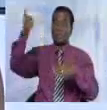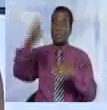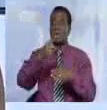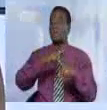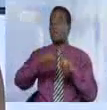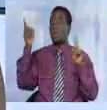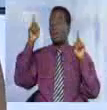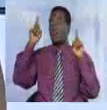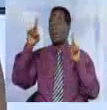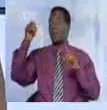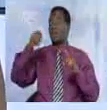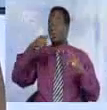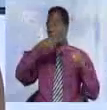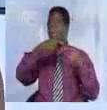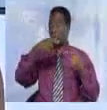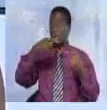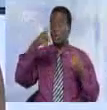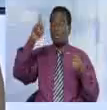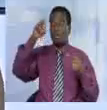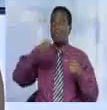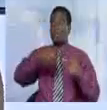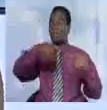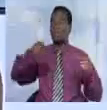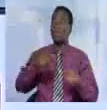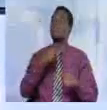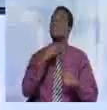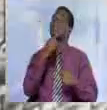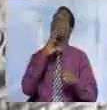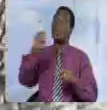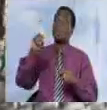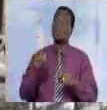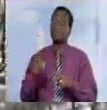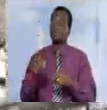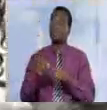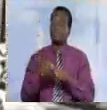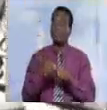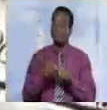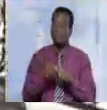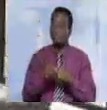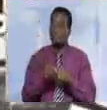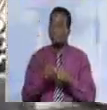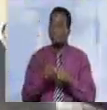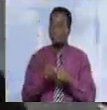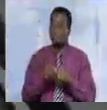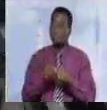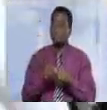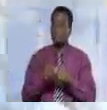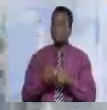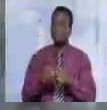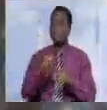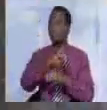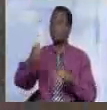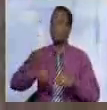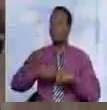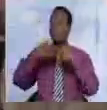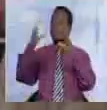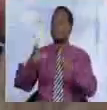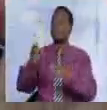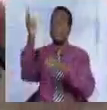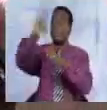mais Alpha Condé veut dépasser le débat sur cette élection. Regardez. Depuis la proclamation des résultats définitifs